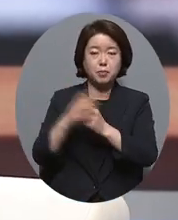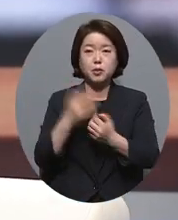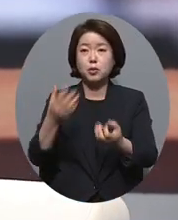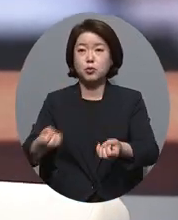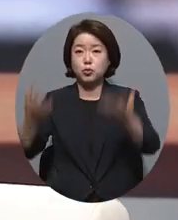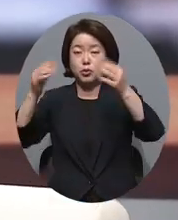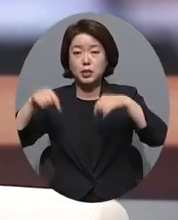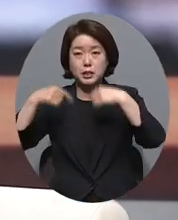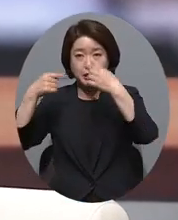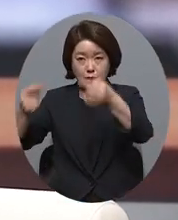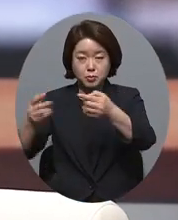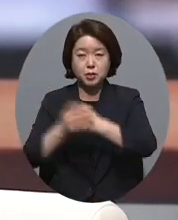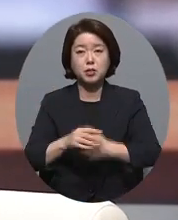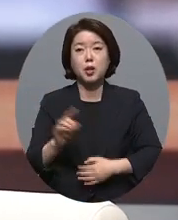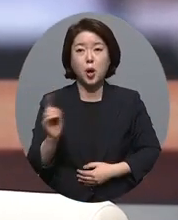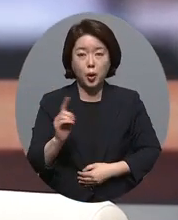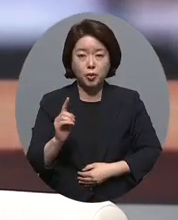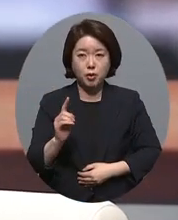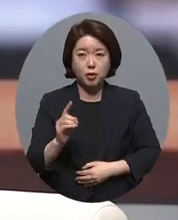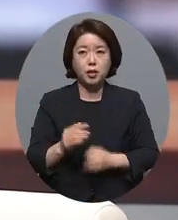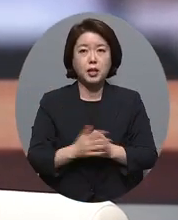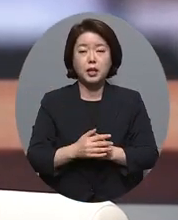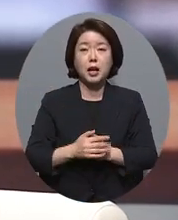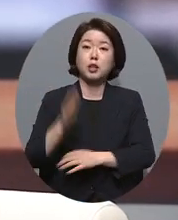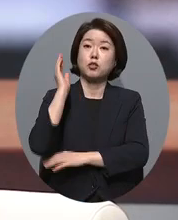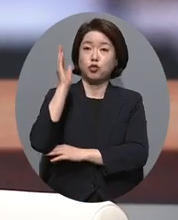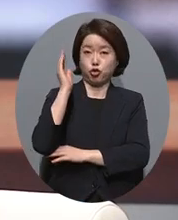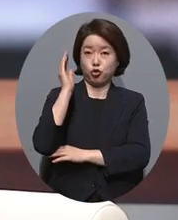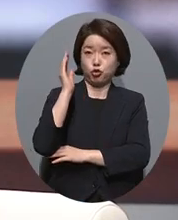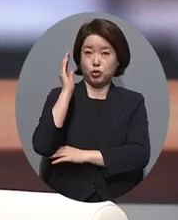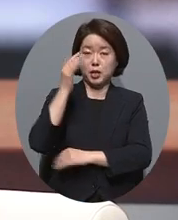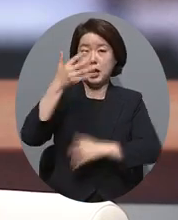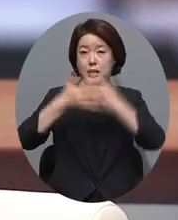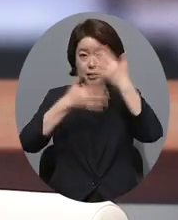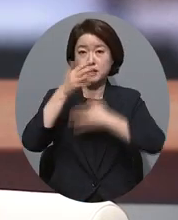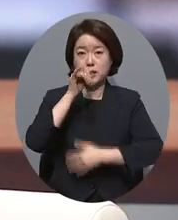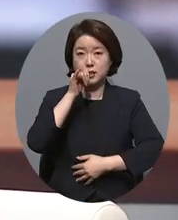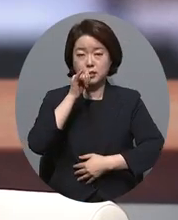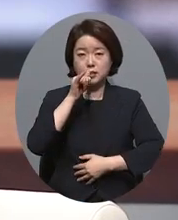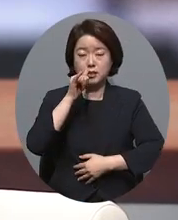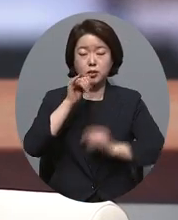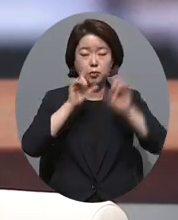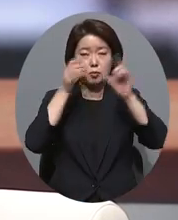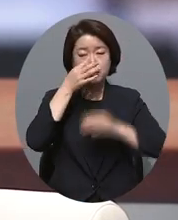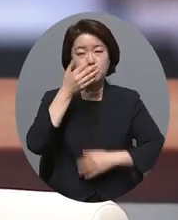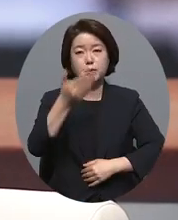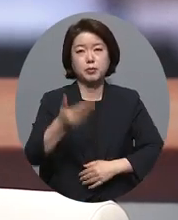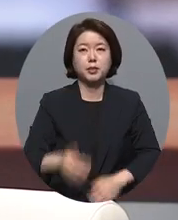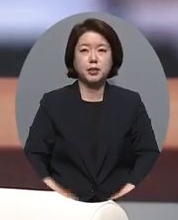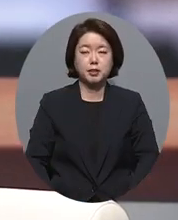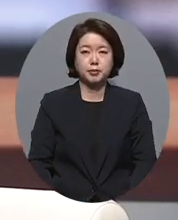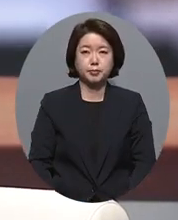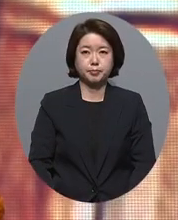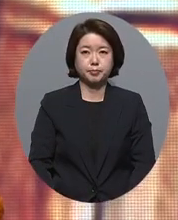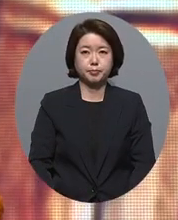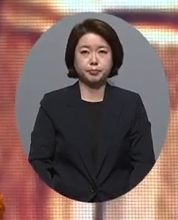축제에 참석해서 어떤 그 축사를 한 장면이 있긴 합니다 그 모습 잠깐 보시죠